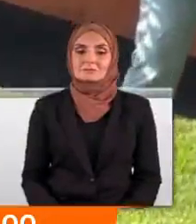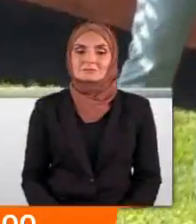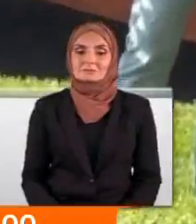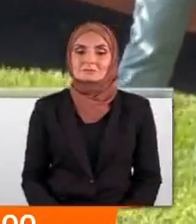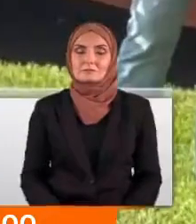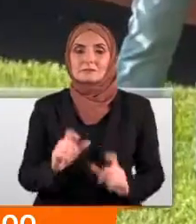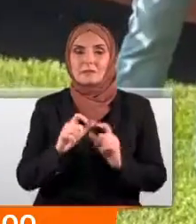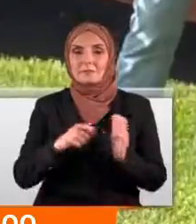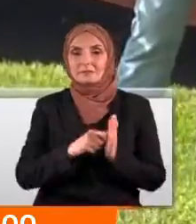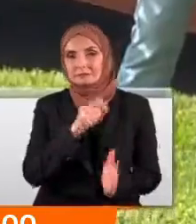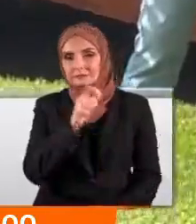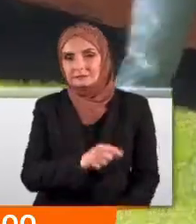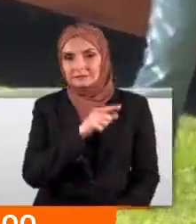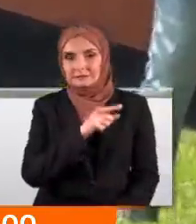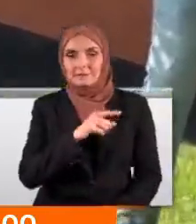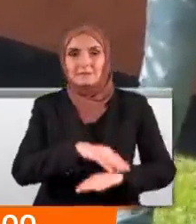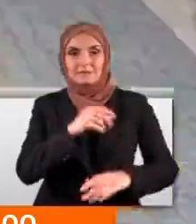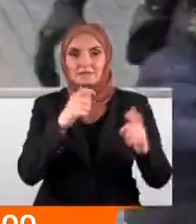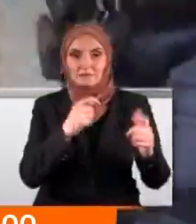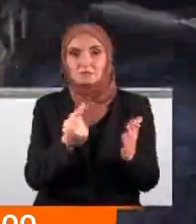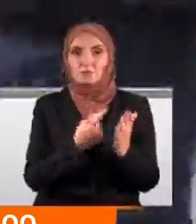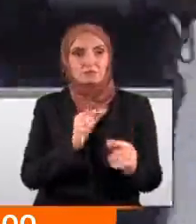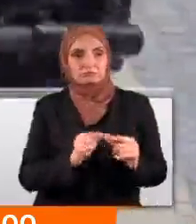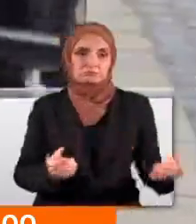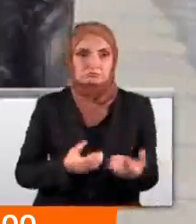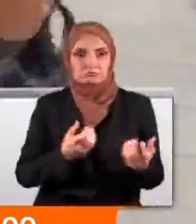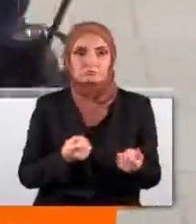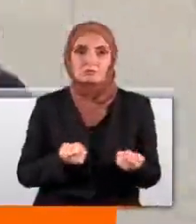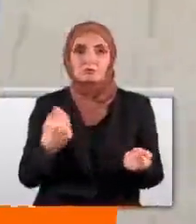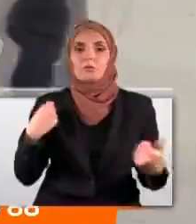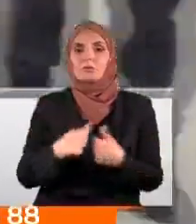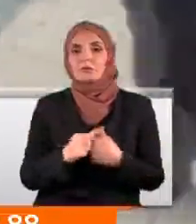Salman Mumika İsveç'te yine Kur'an yakmaya kalktı.